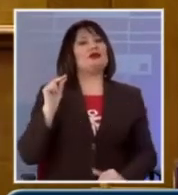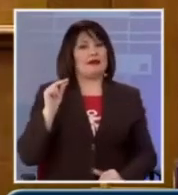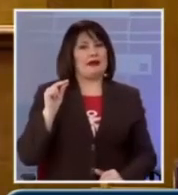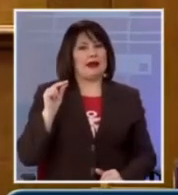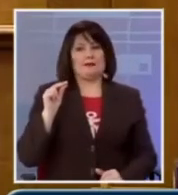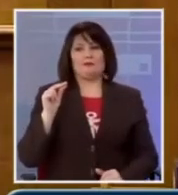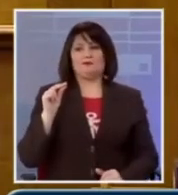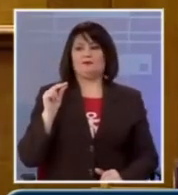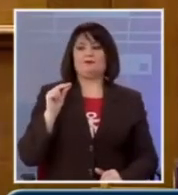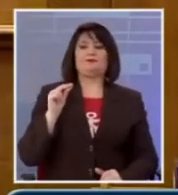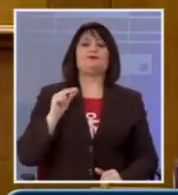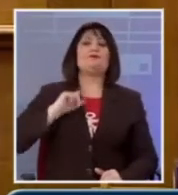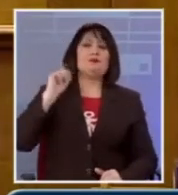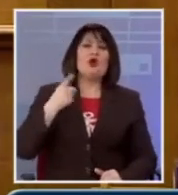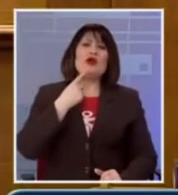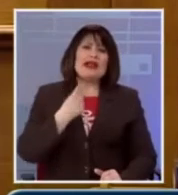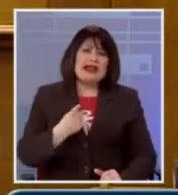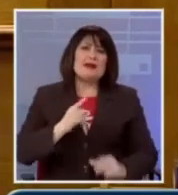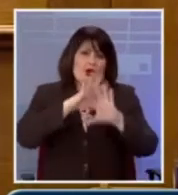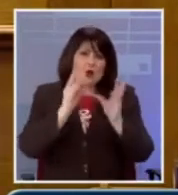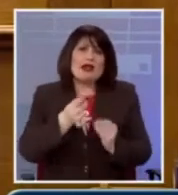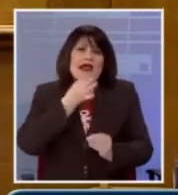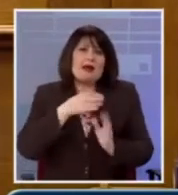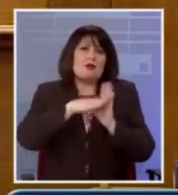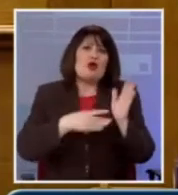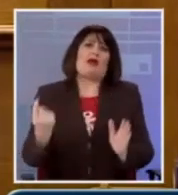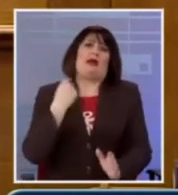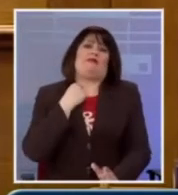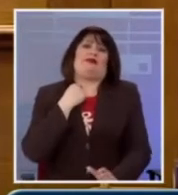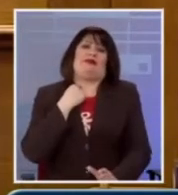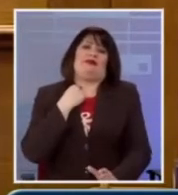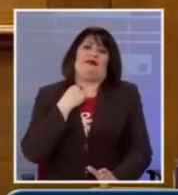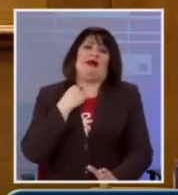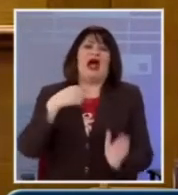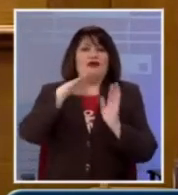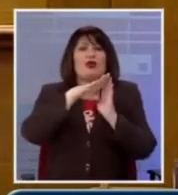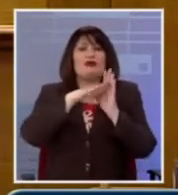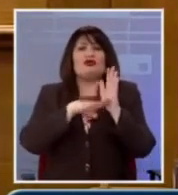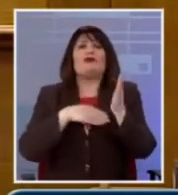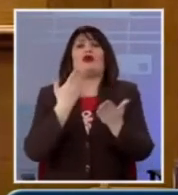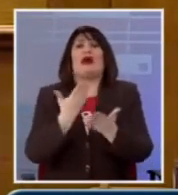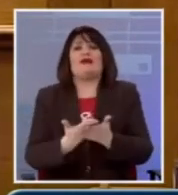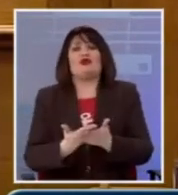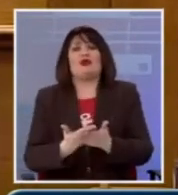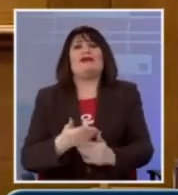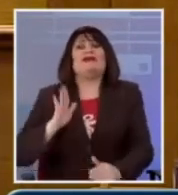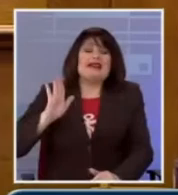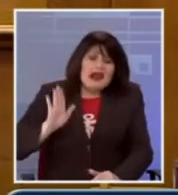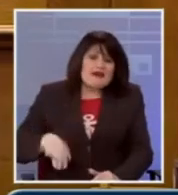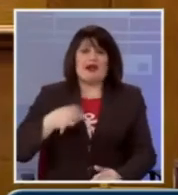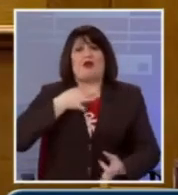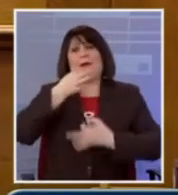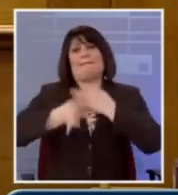στο πανθομολογούμενα αποτυχημένο πρόγραμμα, σε αυτά τα περιβόητα προαπαιτούμενα, είναι το έσχατο